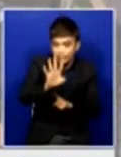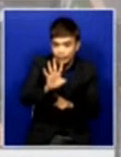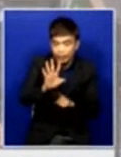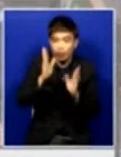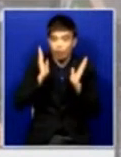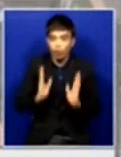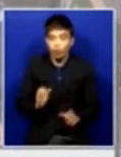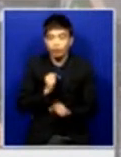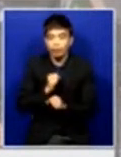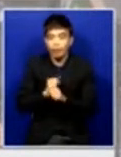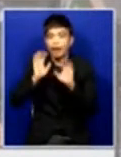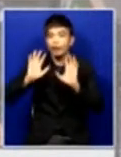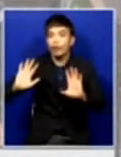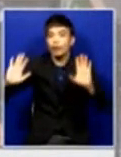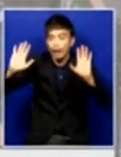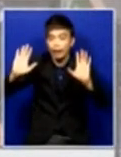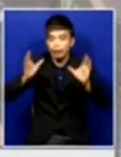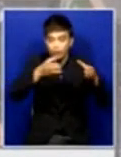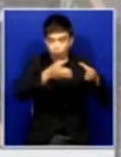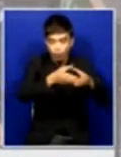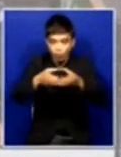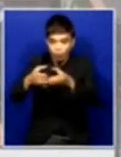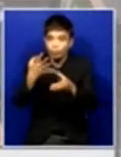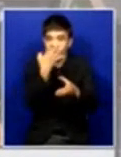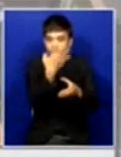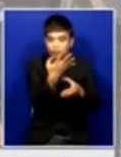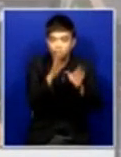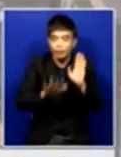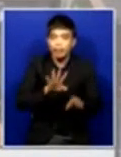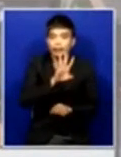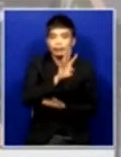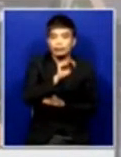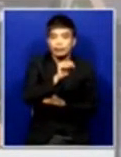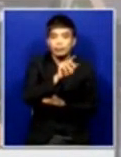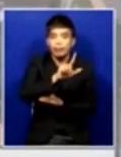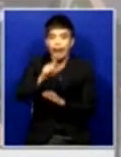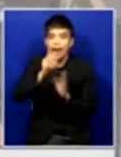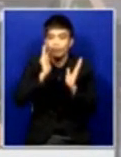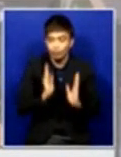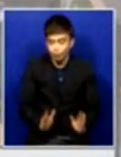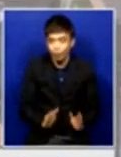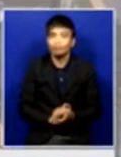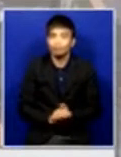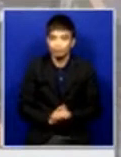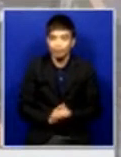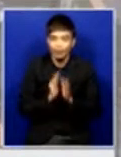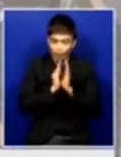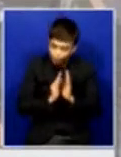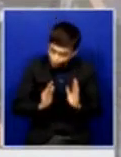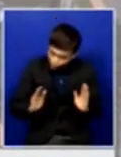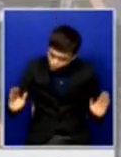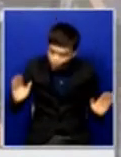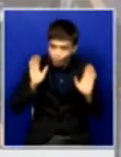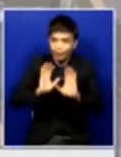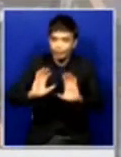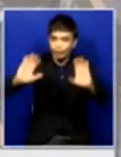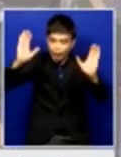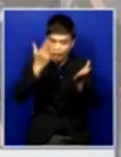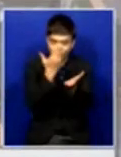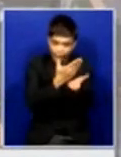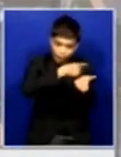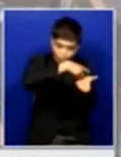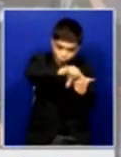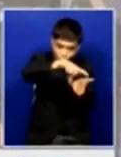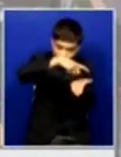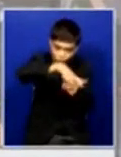ของรัฐรวม4กลุ่มนี้ก็ประมาณ40ล้านคนวันนี้ครับท่านประธานขอบคุณรัฐบาลที่ได้โอนเงินให้กับกลุ่มเป